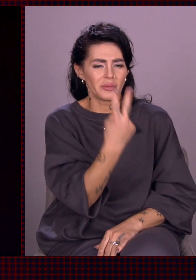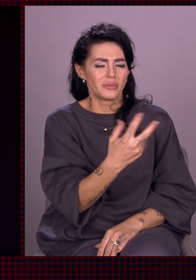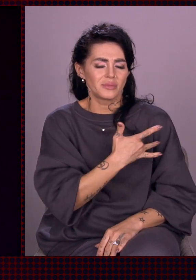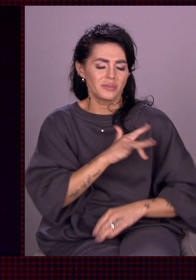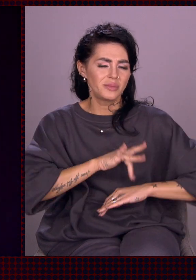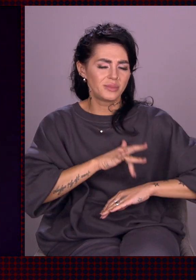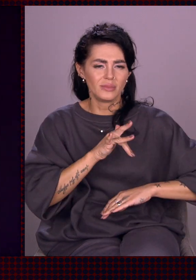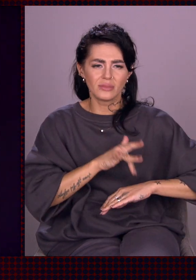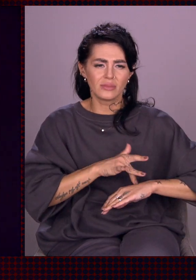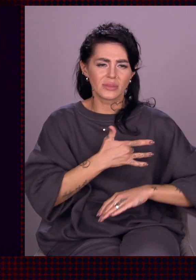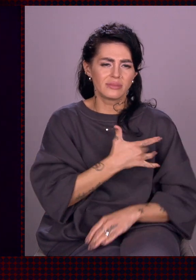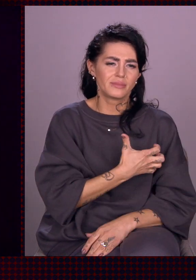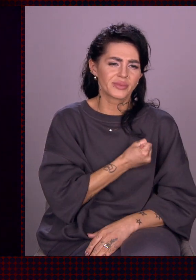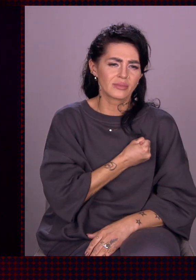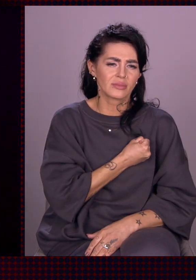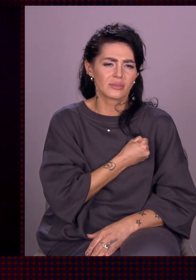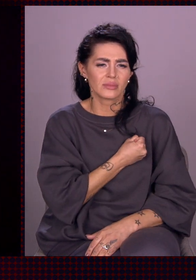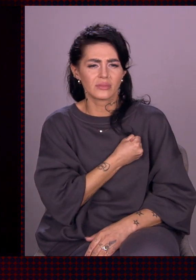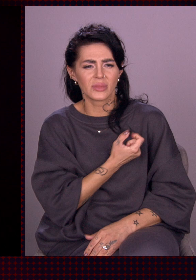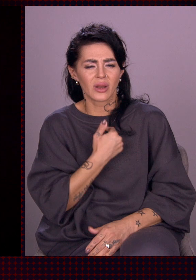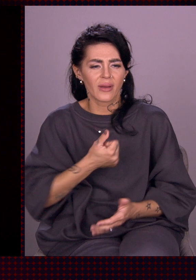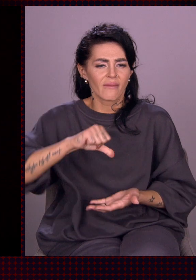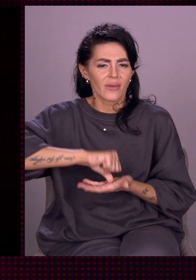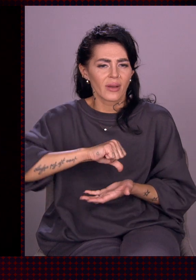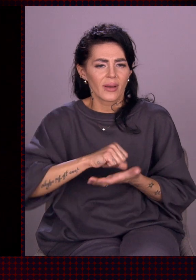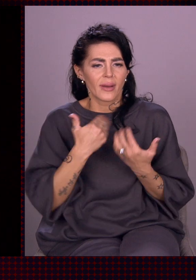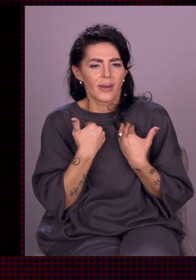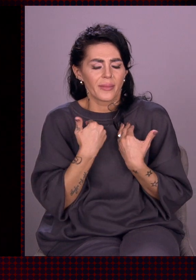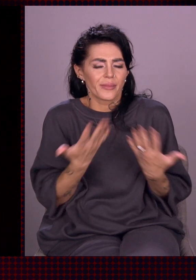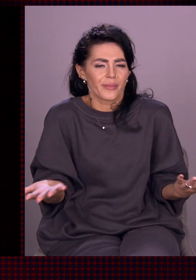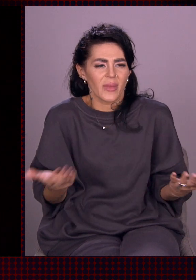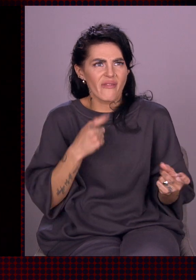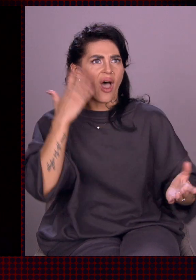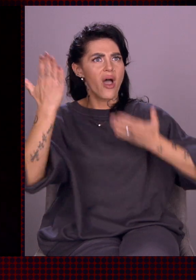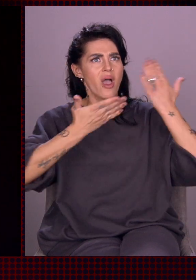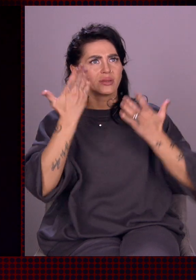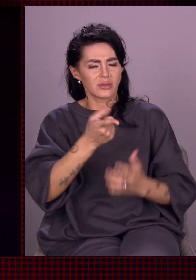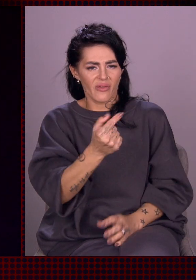І мені так якось незручно то виступати. Ну, типу, я себе настільки